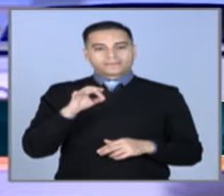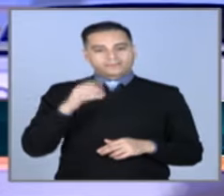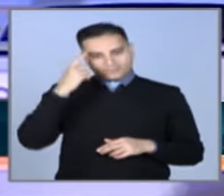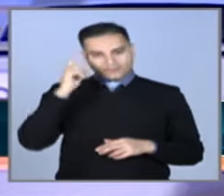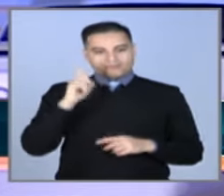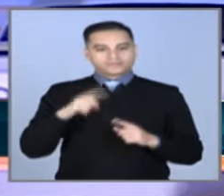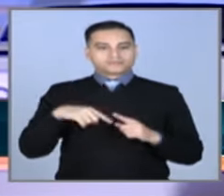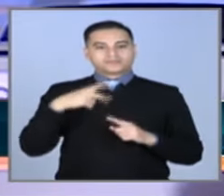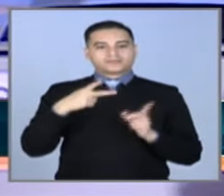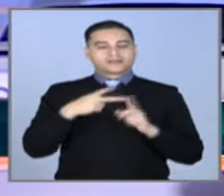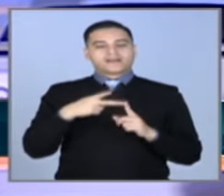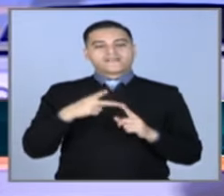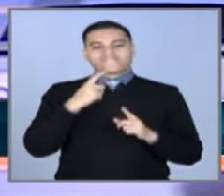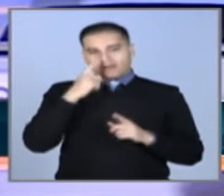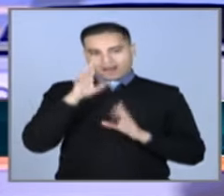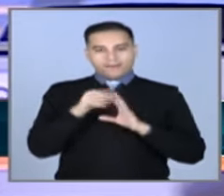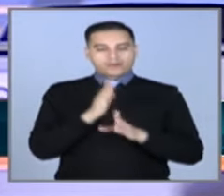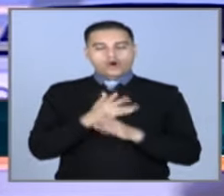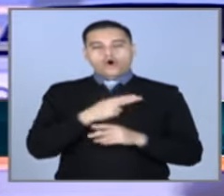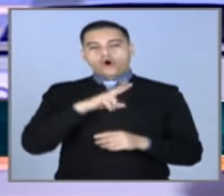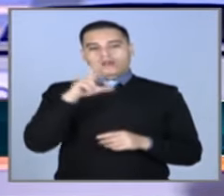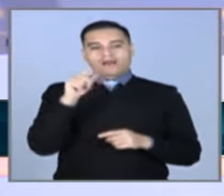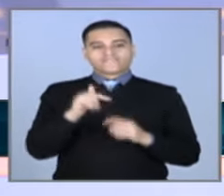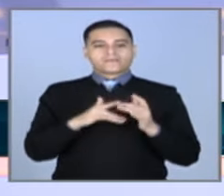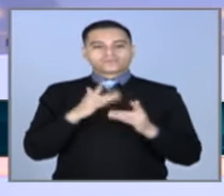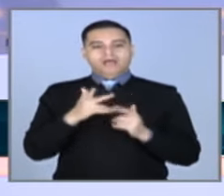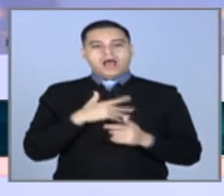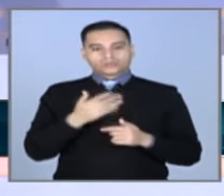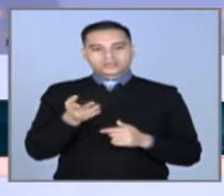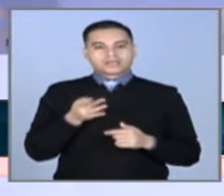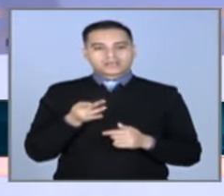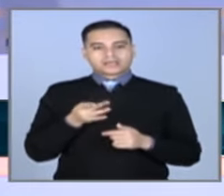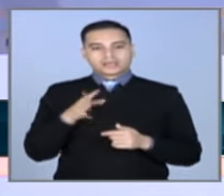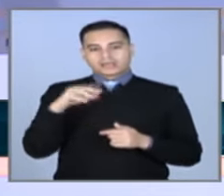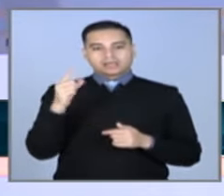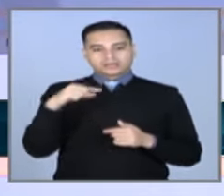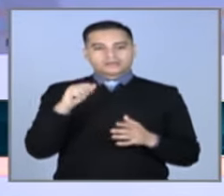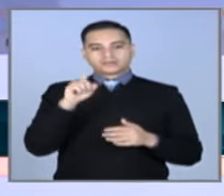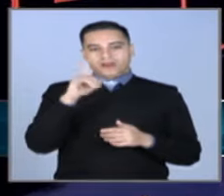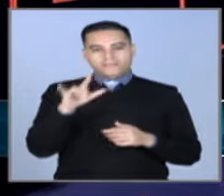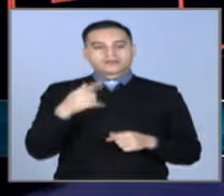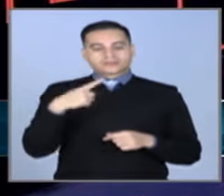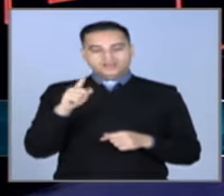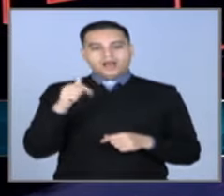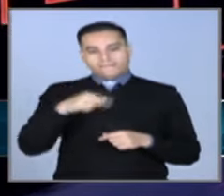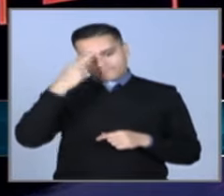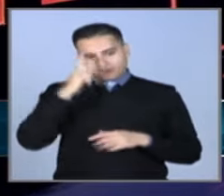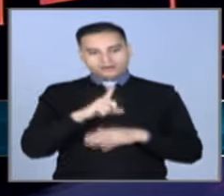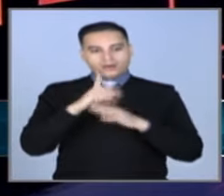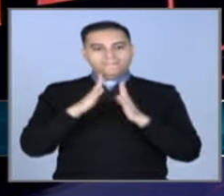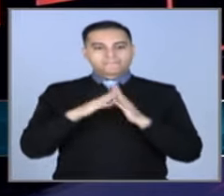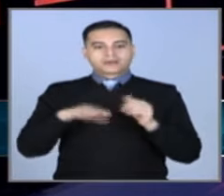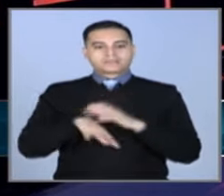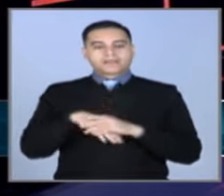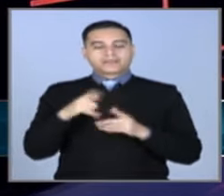بص، من هي الفنانة التي قامت بدور علا في مسلسل عايز اتجوز؟ هند صبري. صح. في عهد أي حاكم لمصر تم